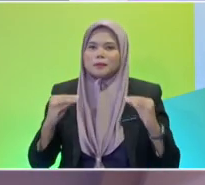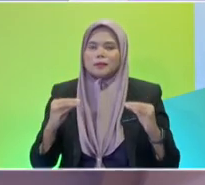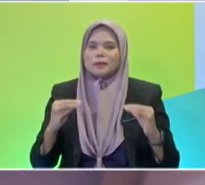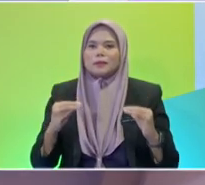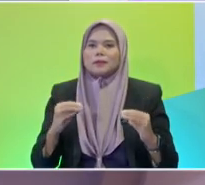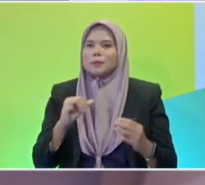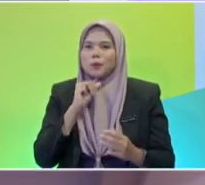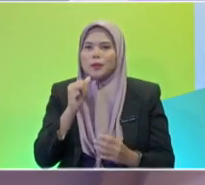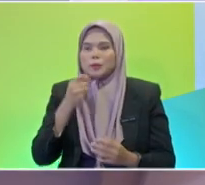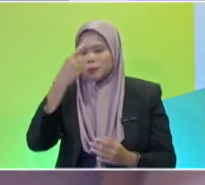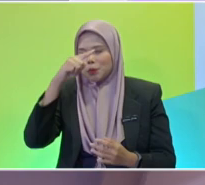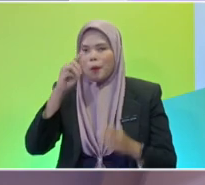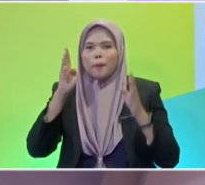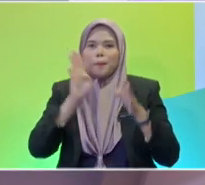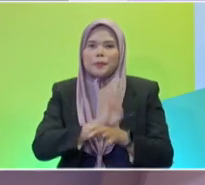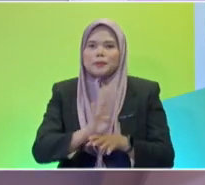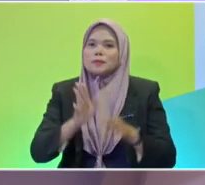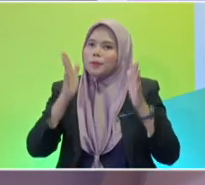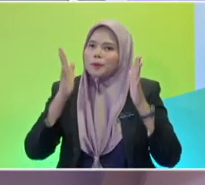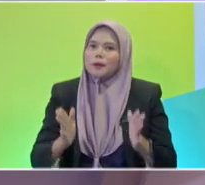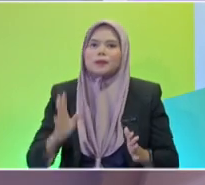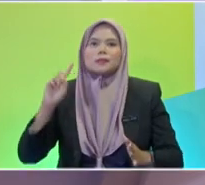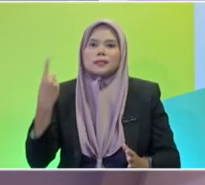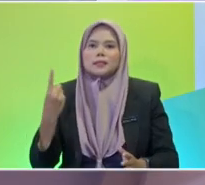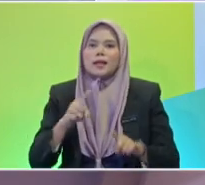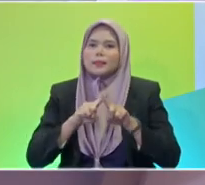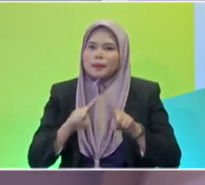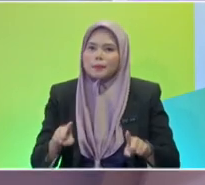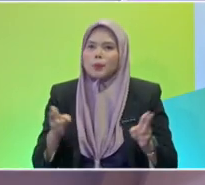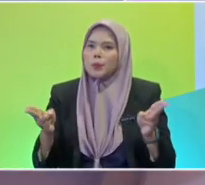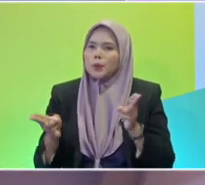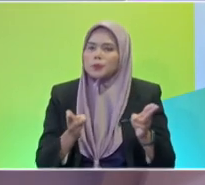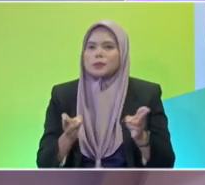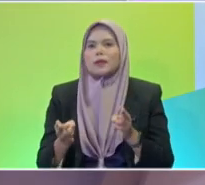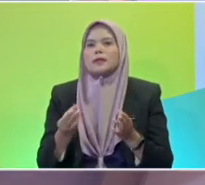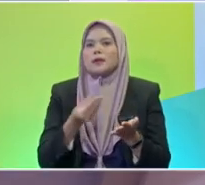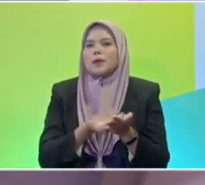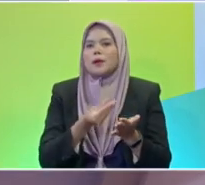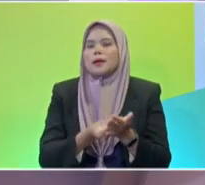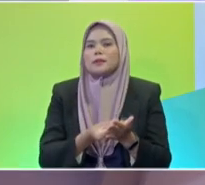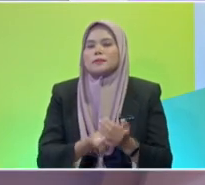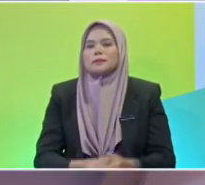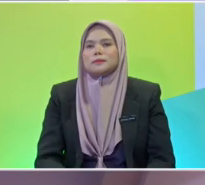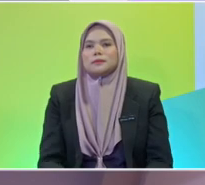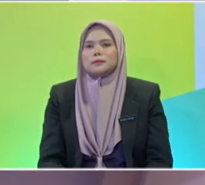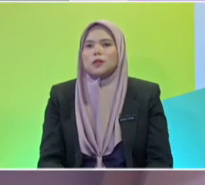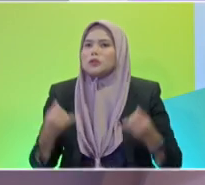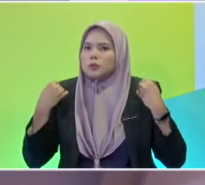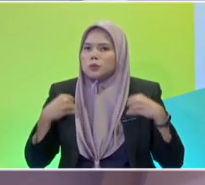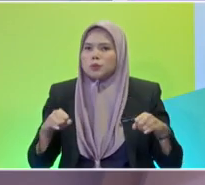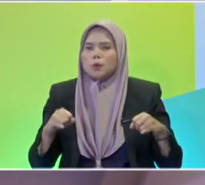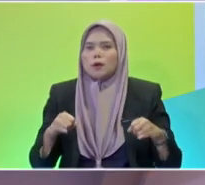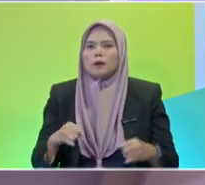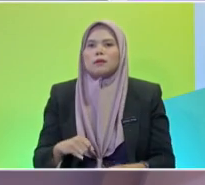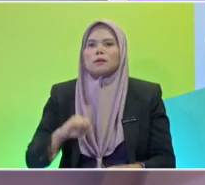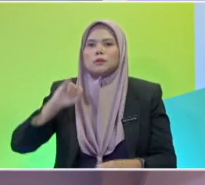hebat dan ke usahawanan tetapi pengurusan keuangan dapat jualan juta-juta tak